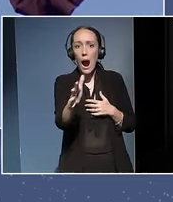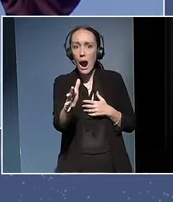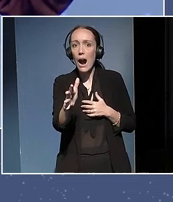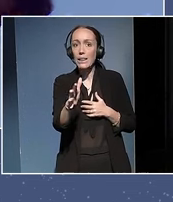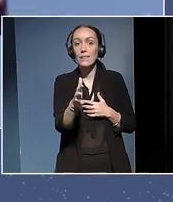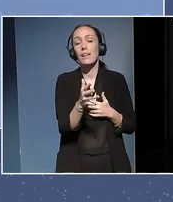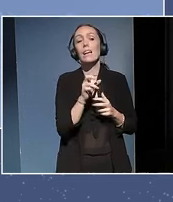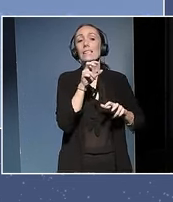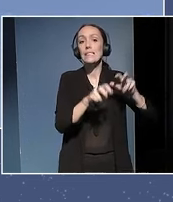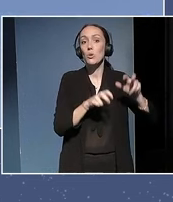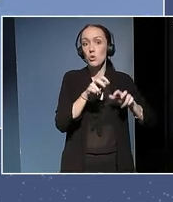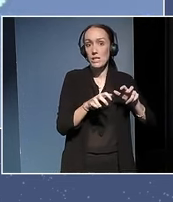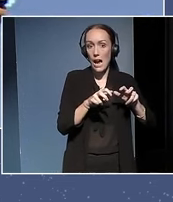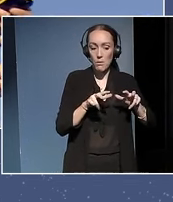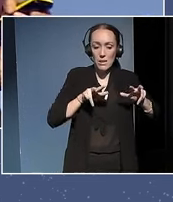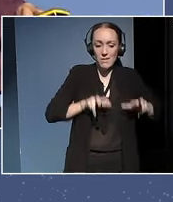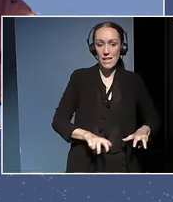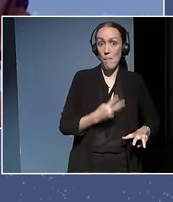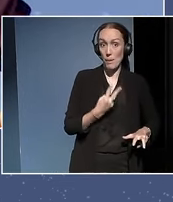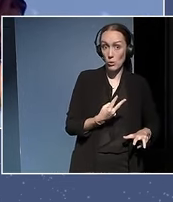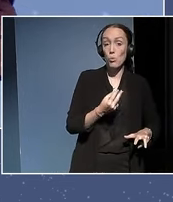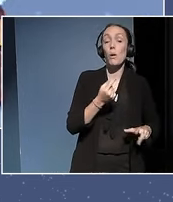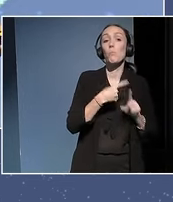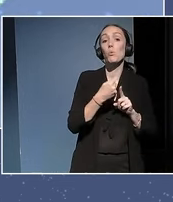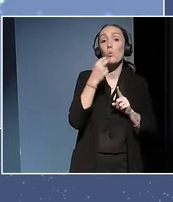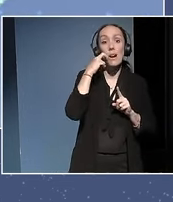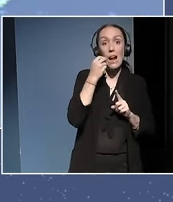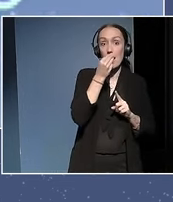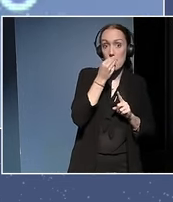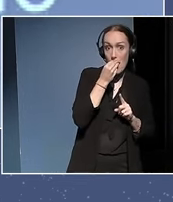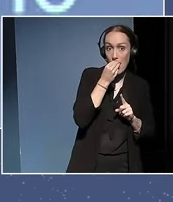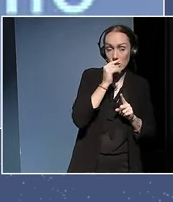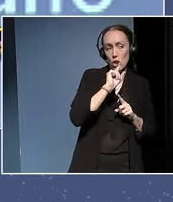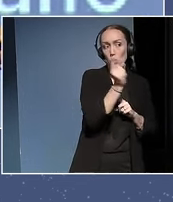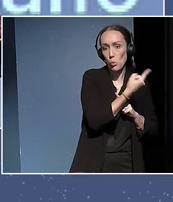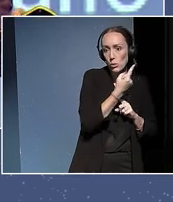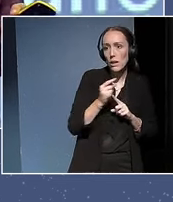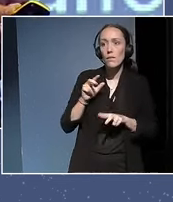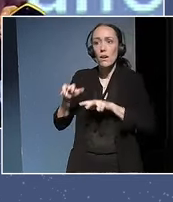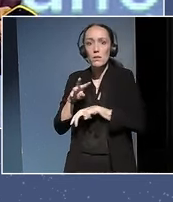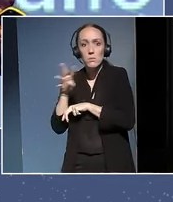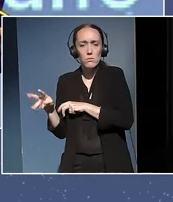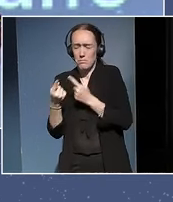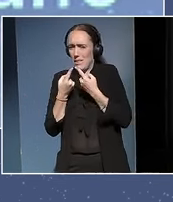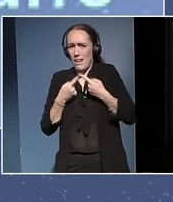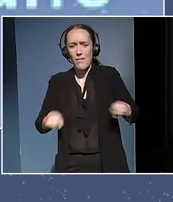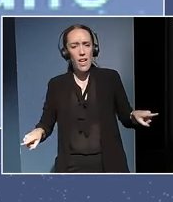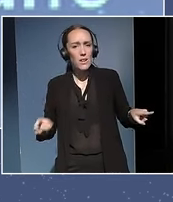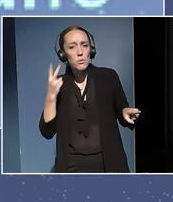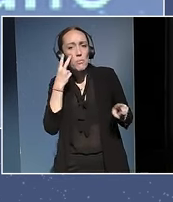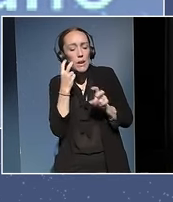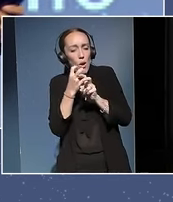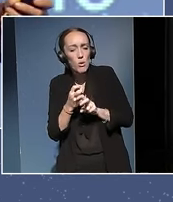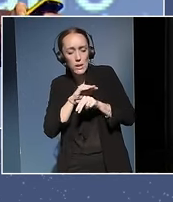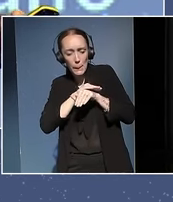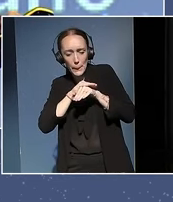carnivori e nel piede qui lo vediamo benissimo le ossa sono piatte